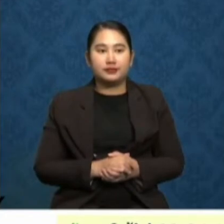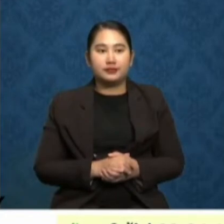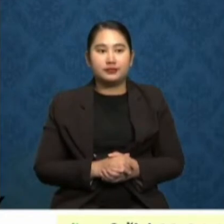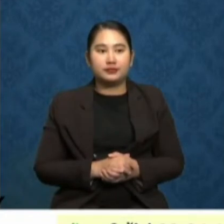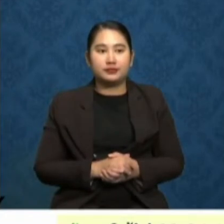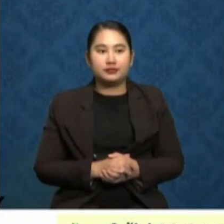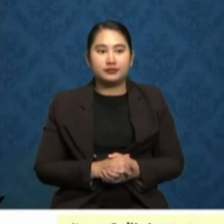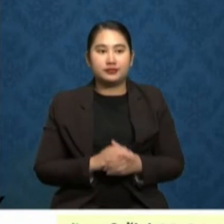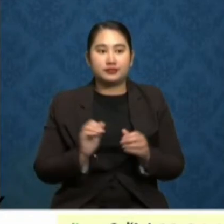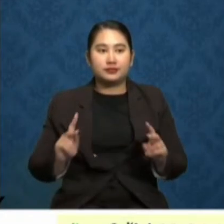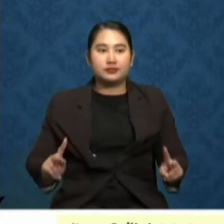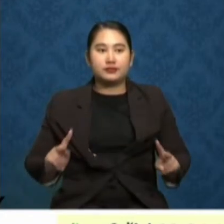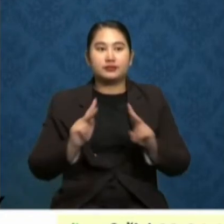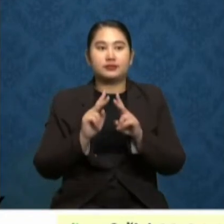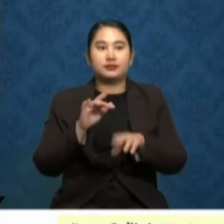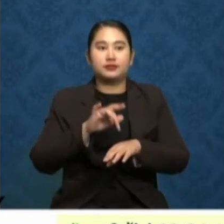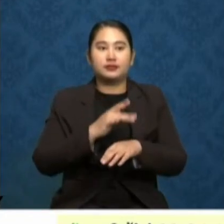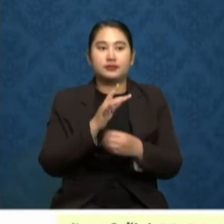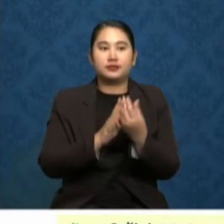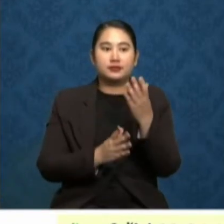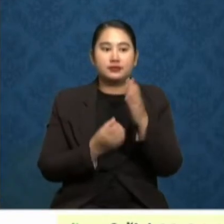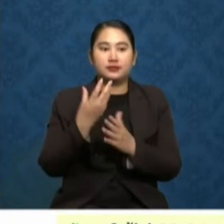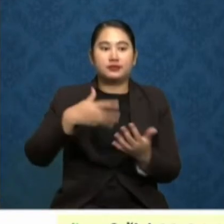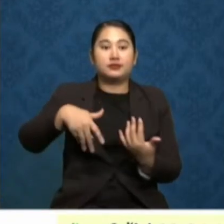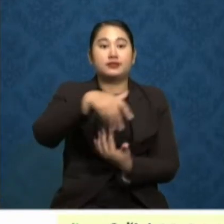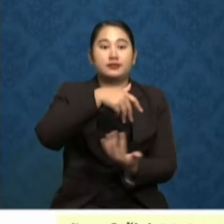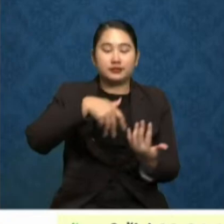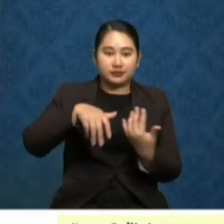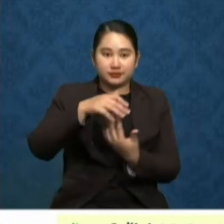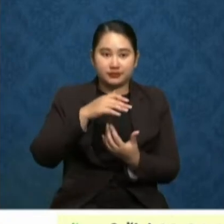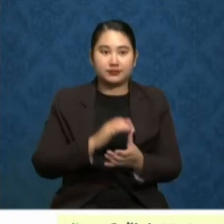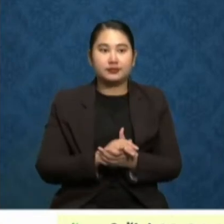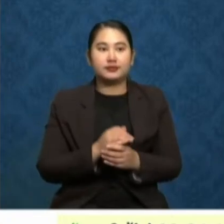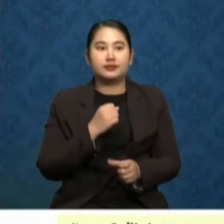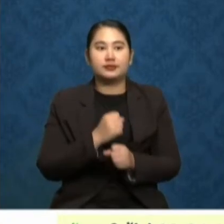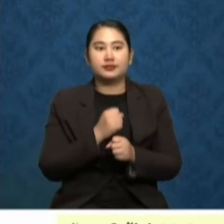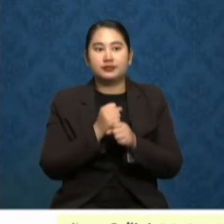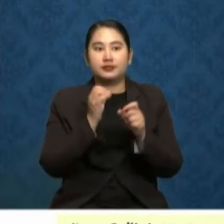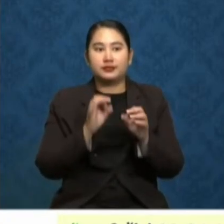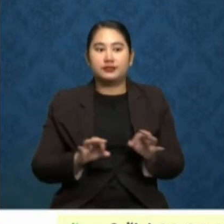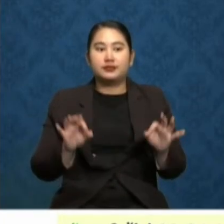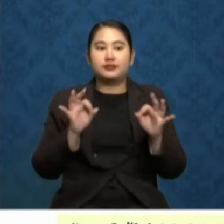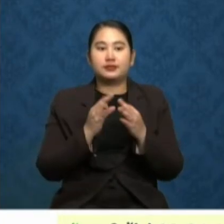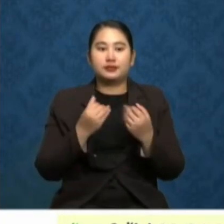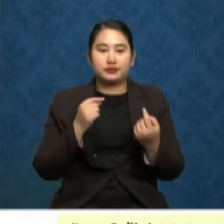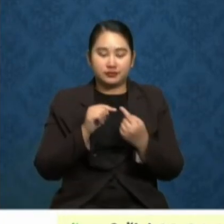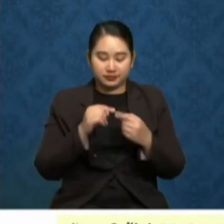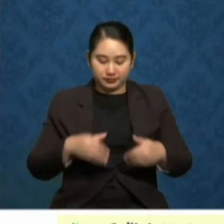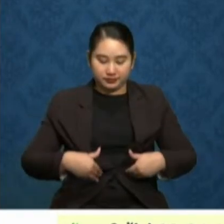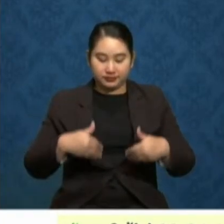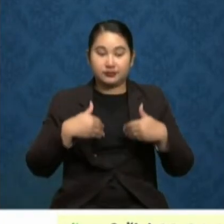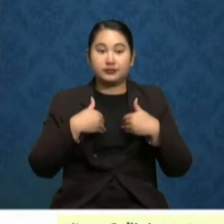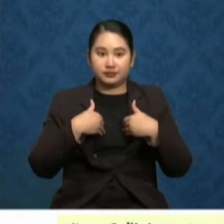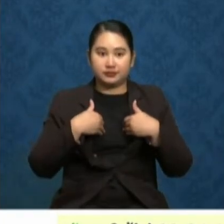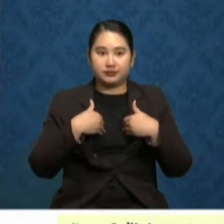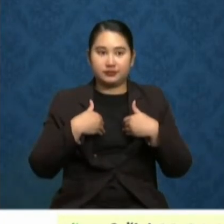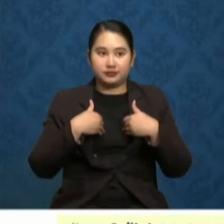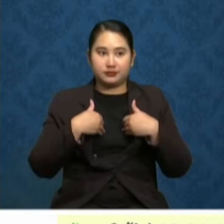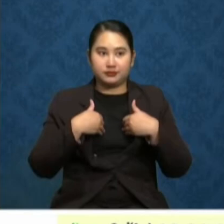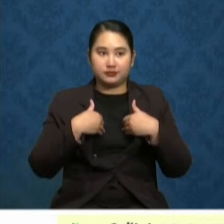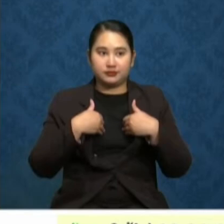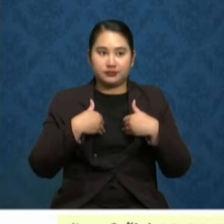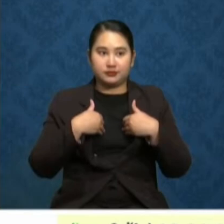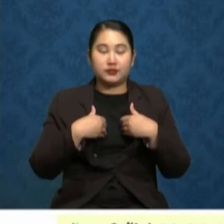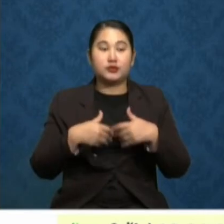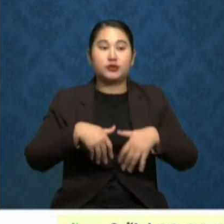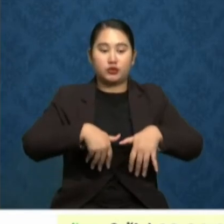ากระทวงตรัพยกรษรรมชาและส่งแร้อมได้ให้คามสำคัญกับชีวิตความเป็อยู่ของพี่น้องป